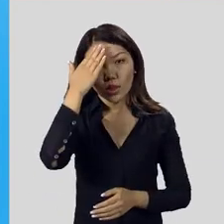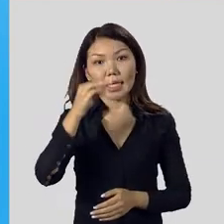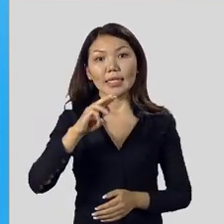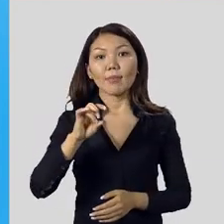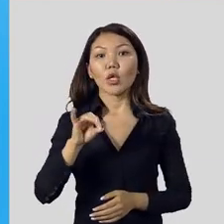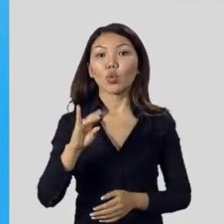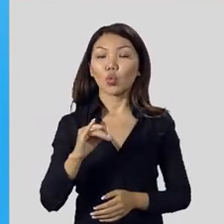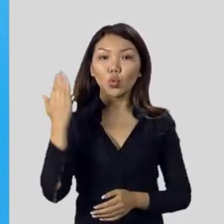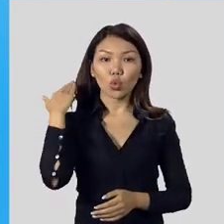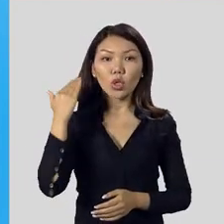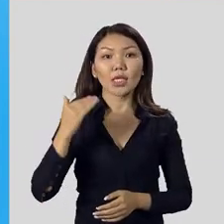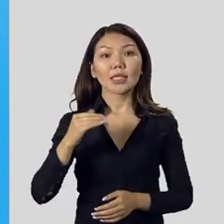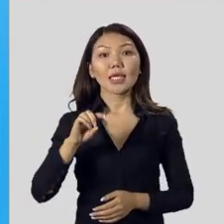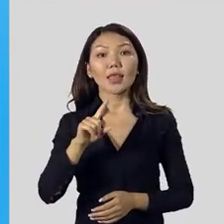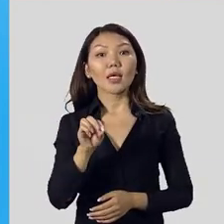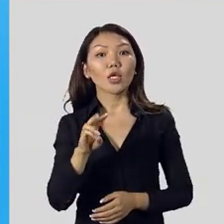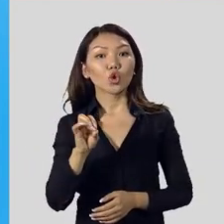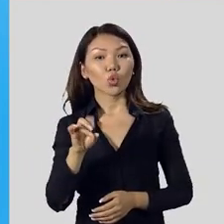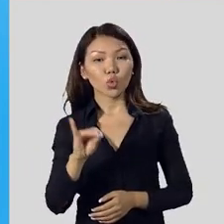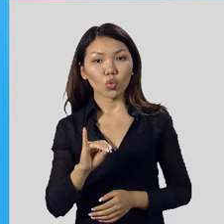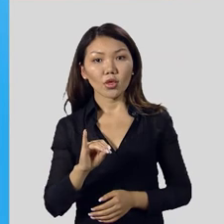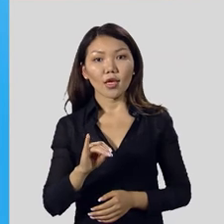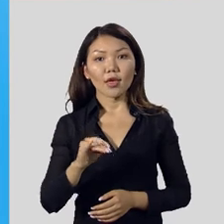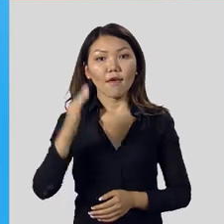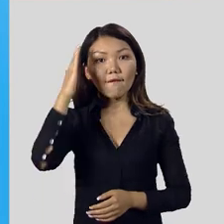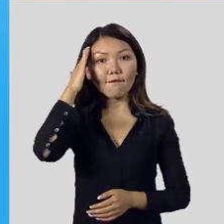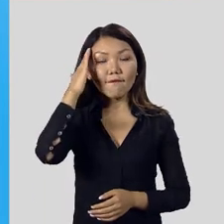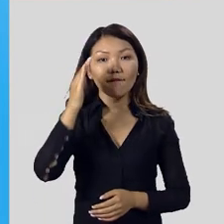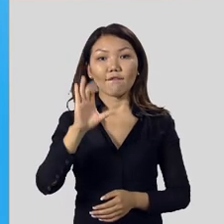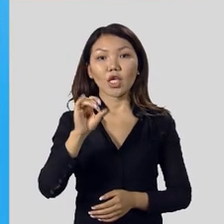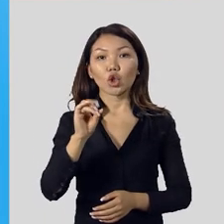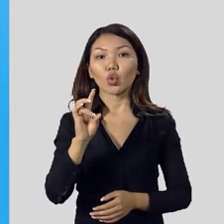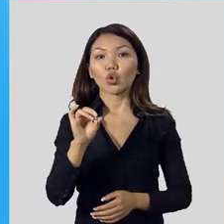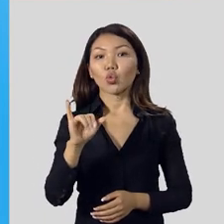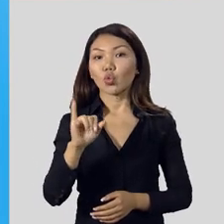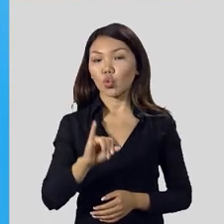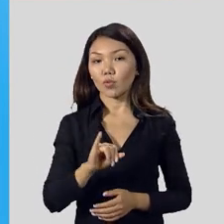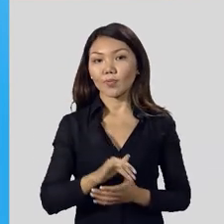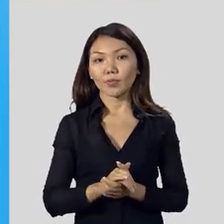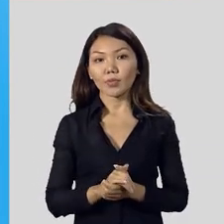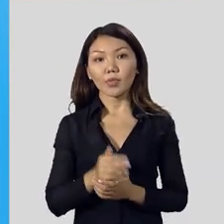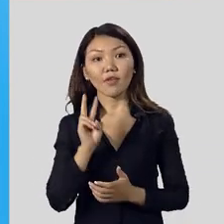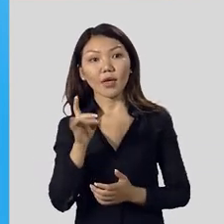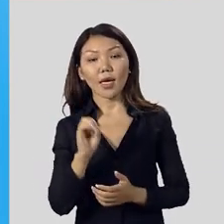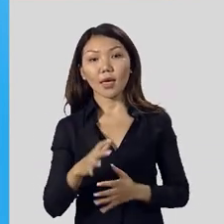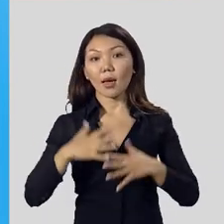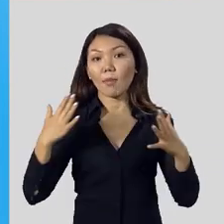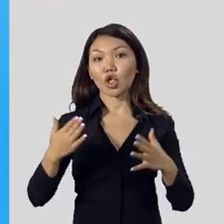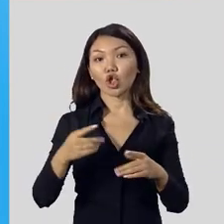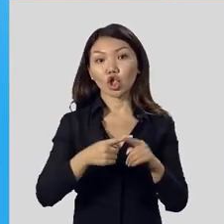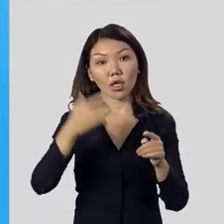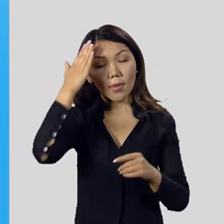теменную, затылочную и височную. Коре больших полушарий